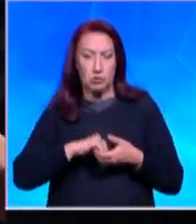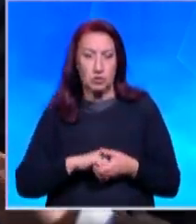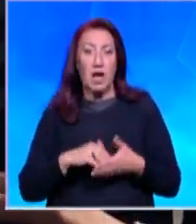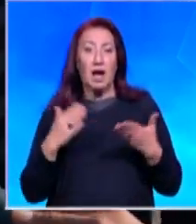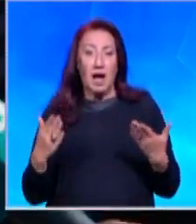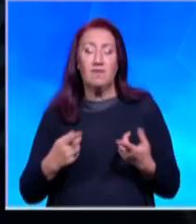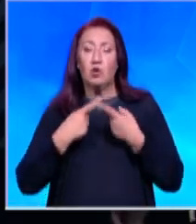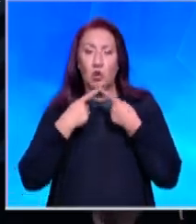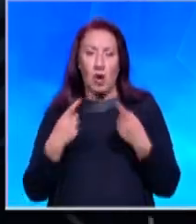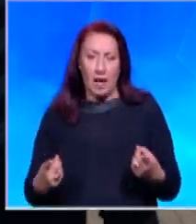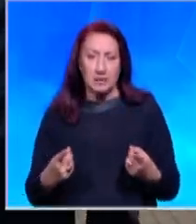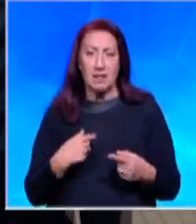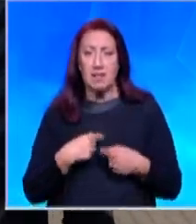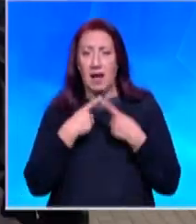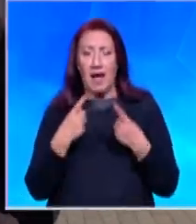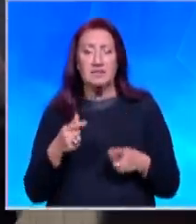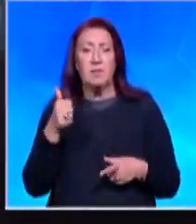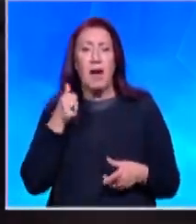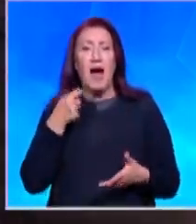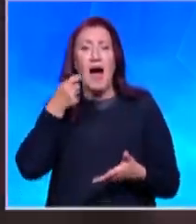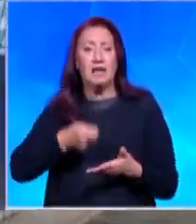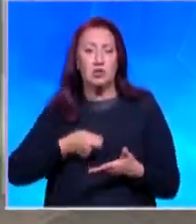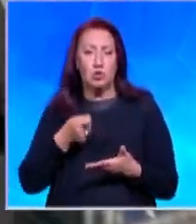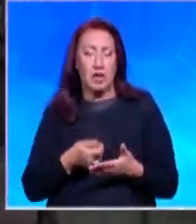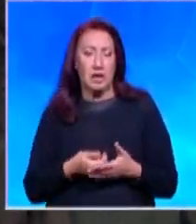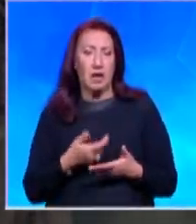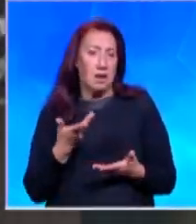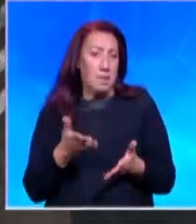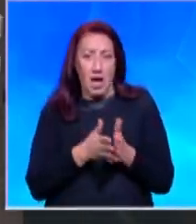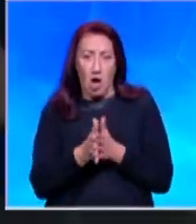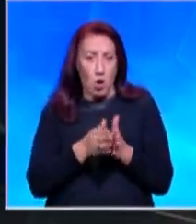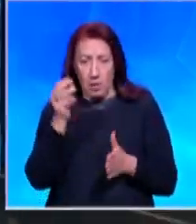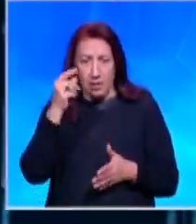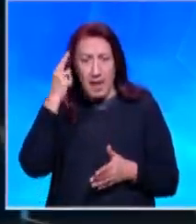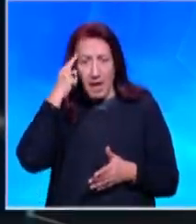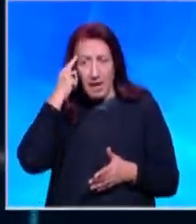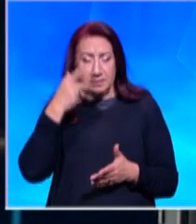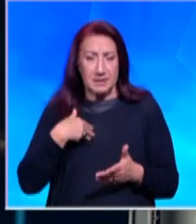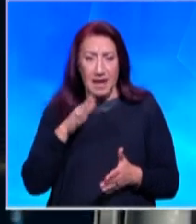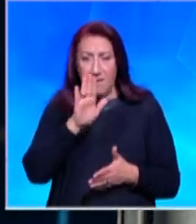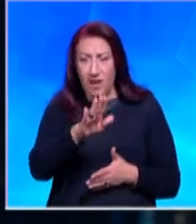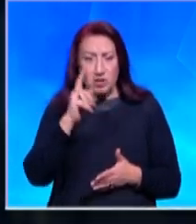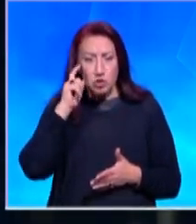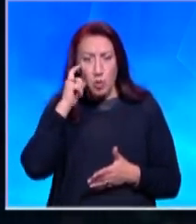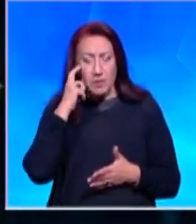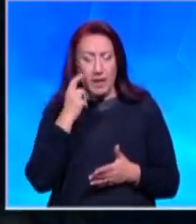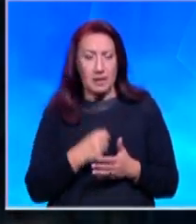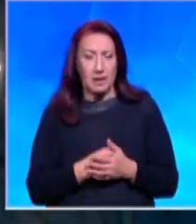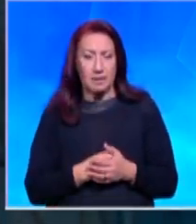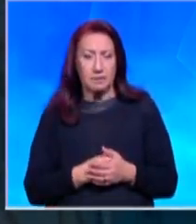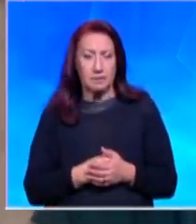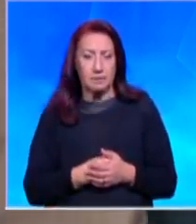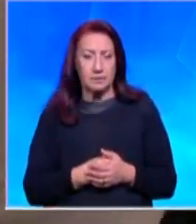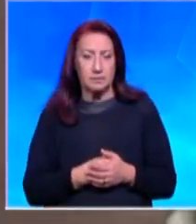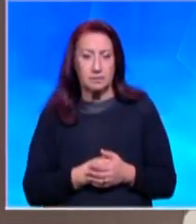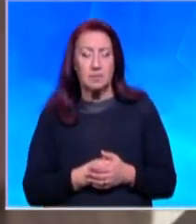на акционерите. Е, добре, но по темата футболен съюз, може би хората в България искат да знаят вашето мнение, защото вие самия казахте, че... Категорично